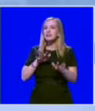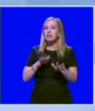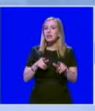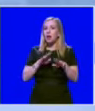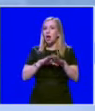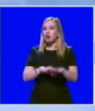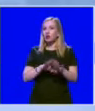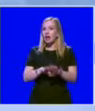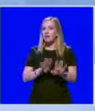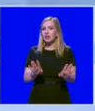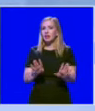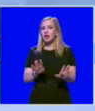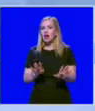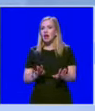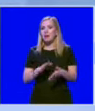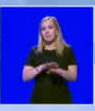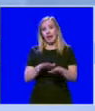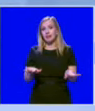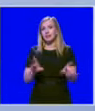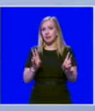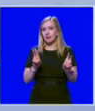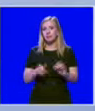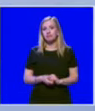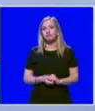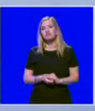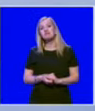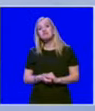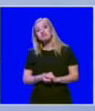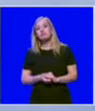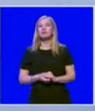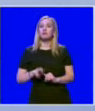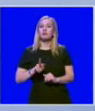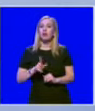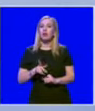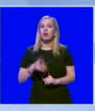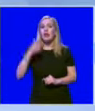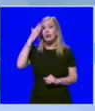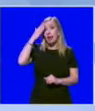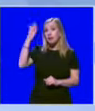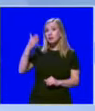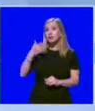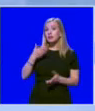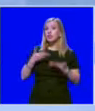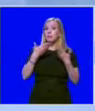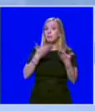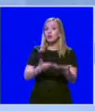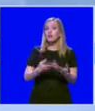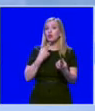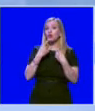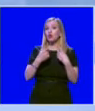все още това на както се казва, на масата? Или наистина ще поставяте условия до